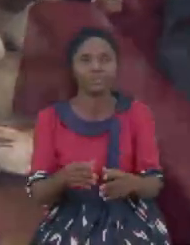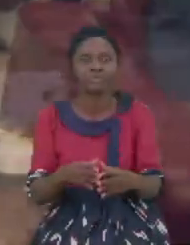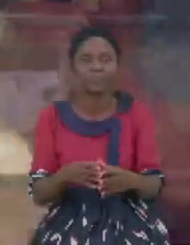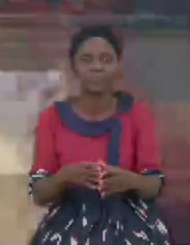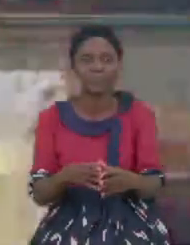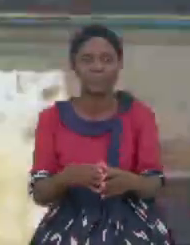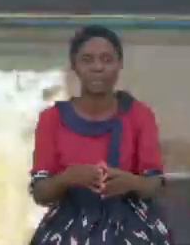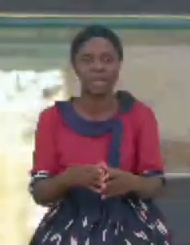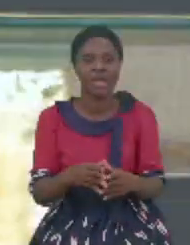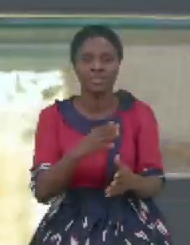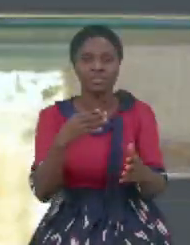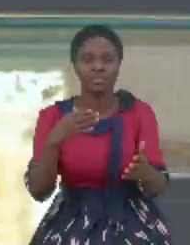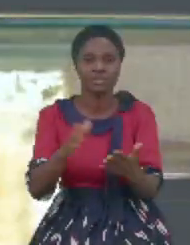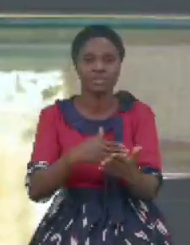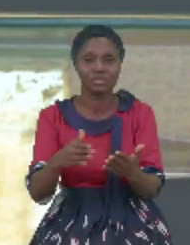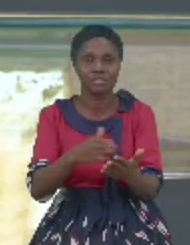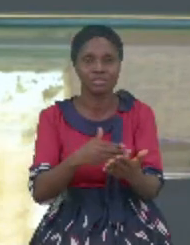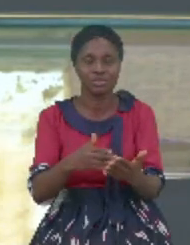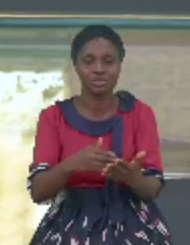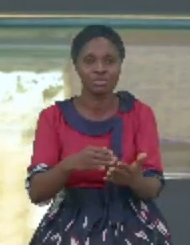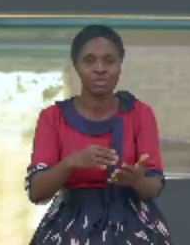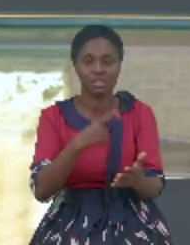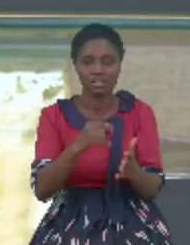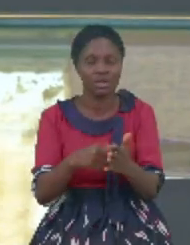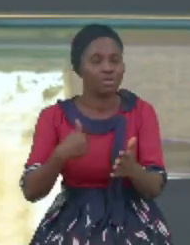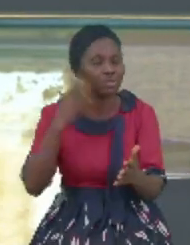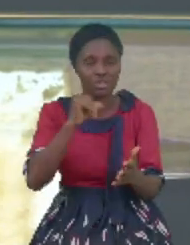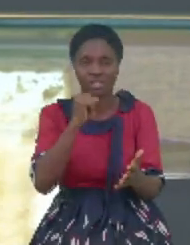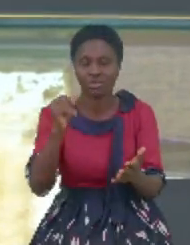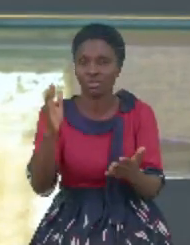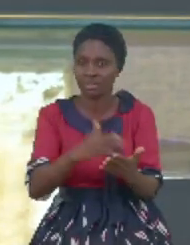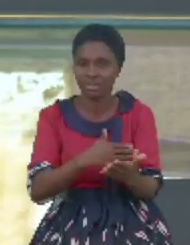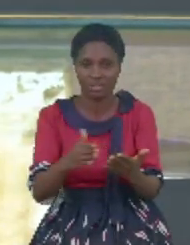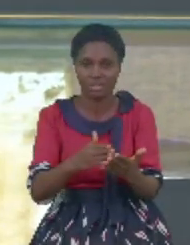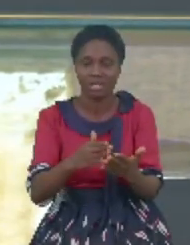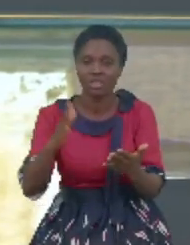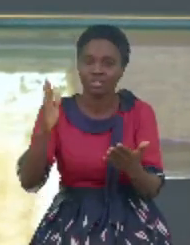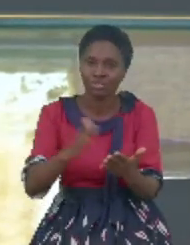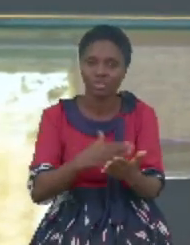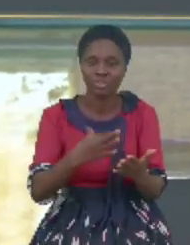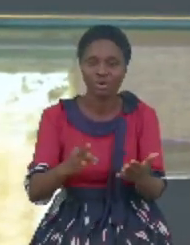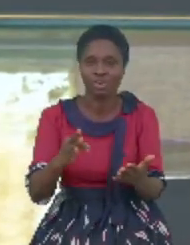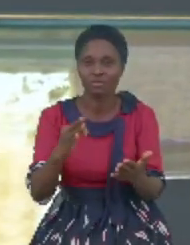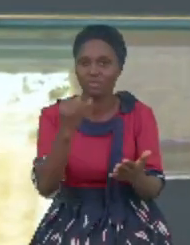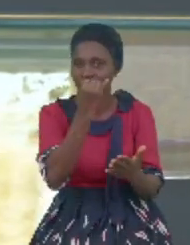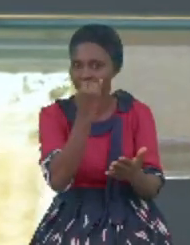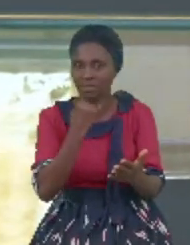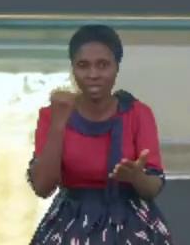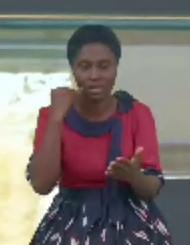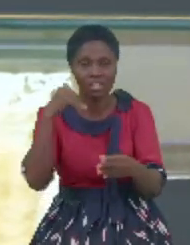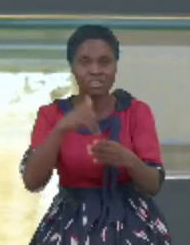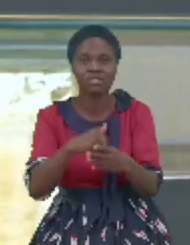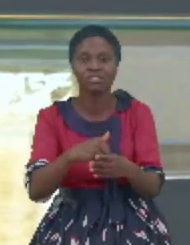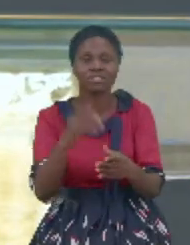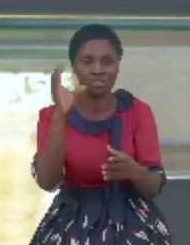pouvons-nous chanter les cantiques de Sion dans une terre étrangère? Le Seigneur dit, ces beaux vieux